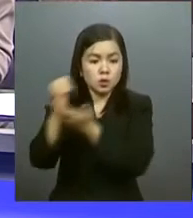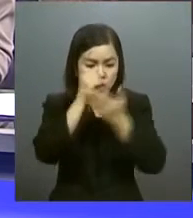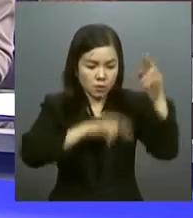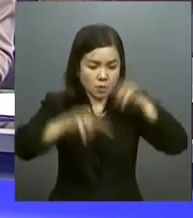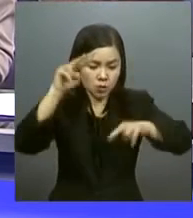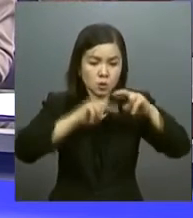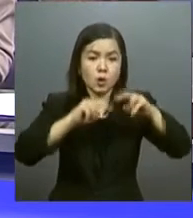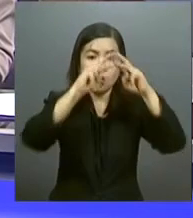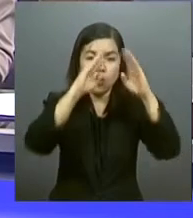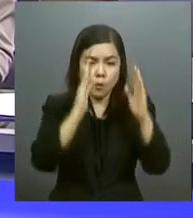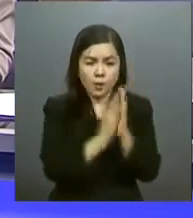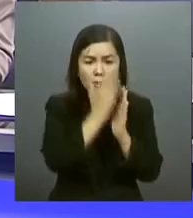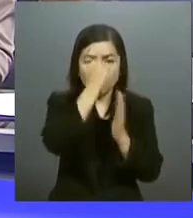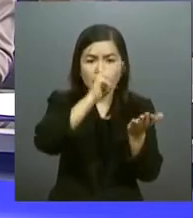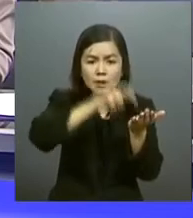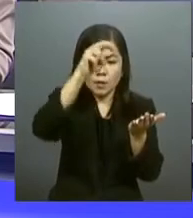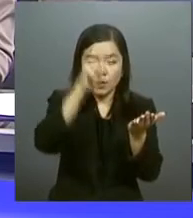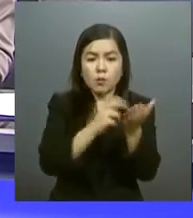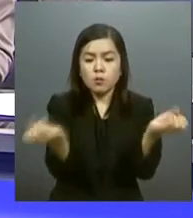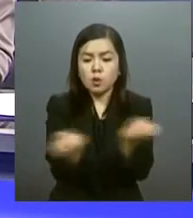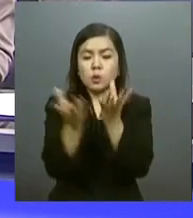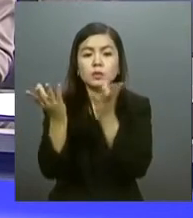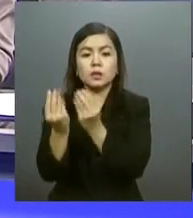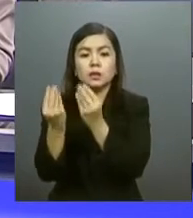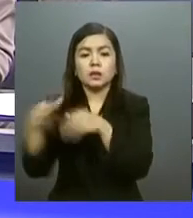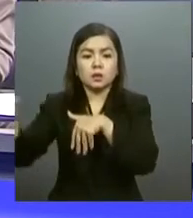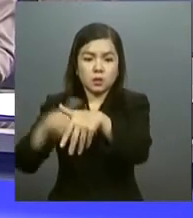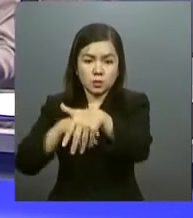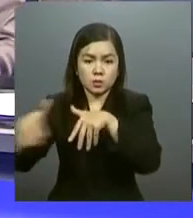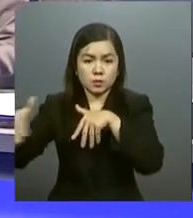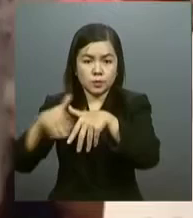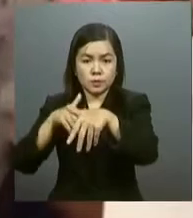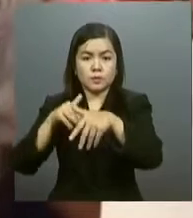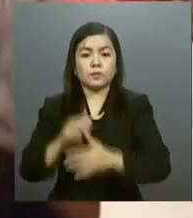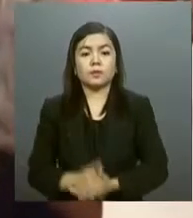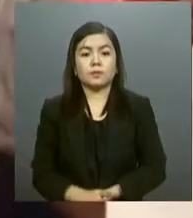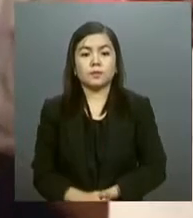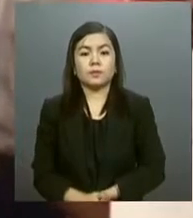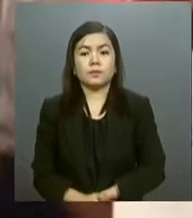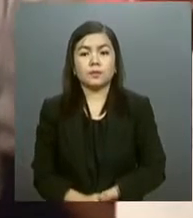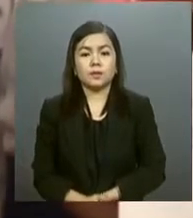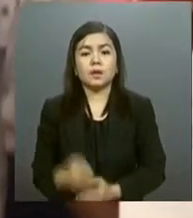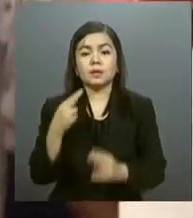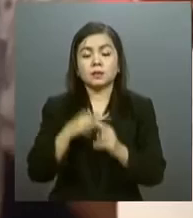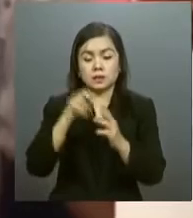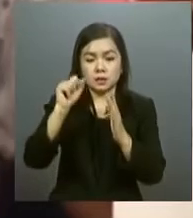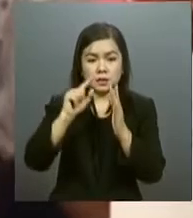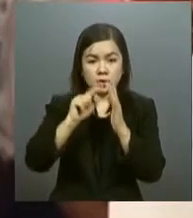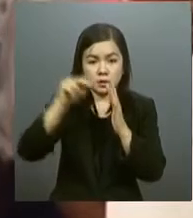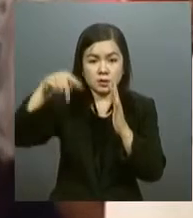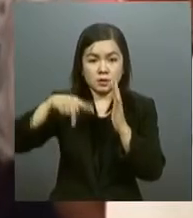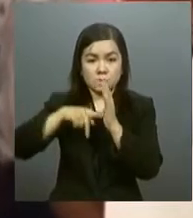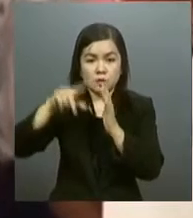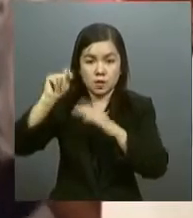โฉนดทับที่ดินและเรียกเก็บเงินค่าที่อยู่อาศัยย้อนหลังนานกว่า 30ปีนายสุภัภัทรนิตอดีต